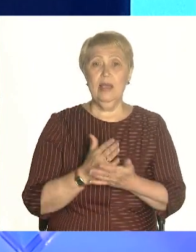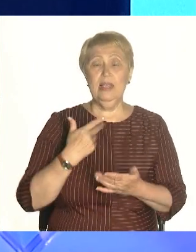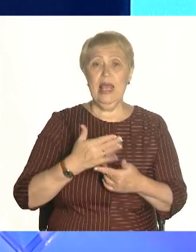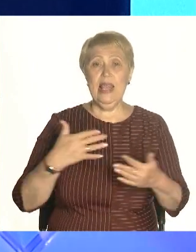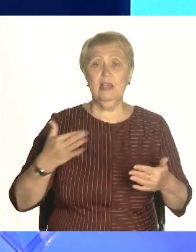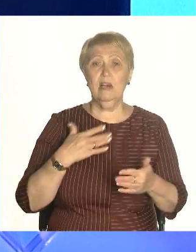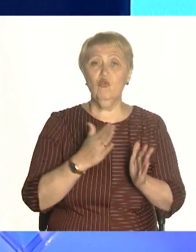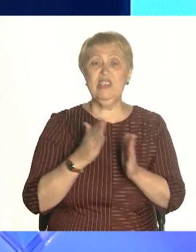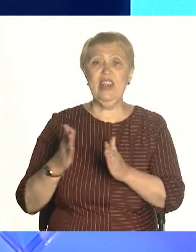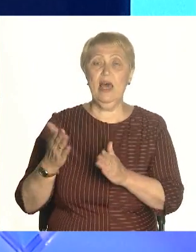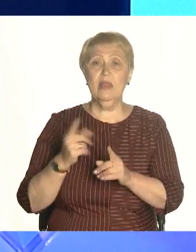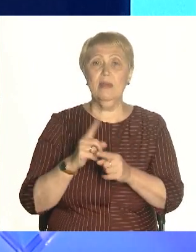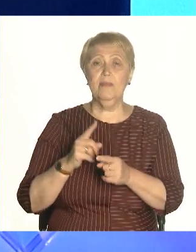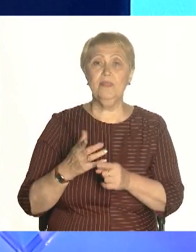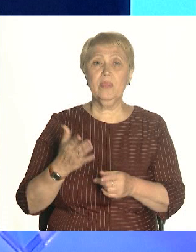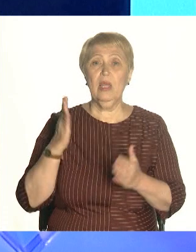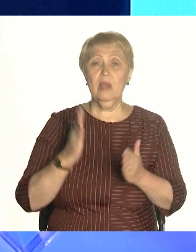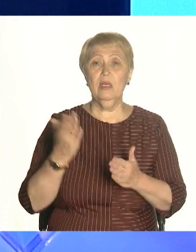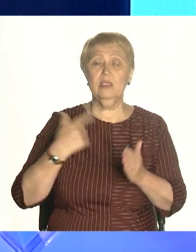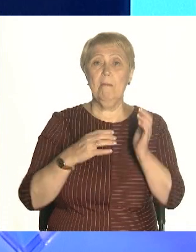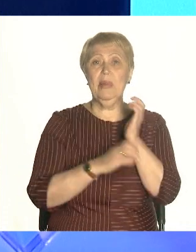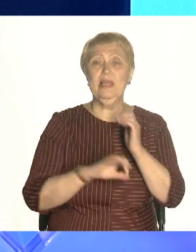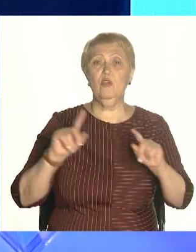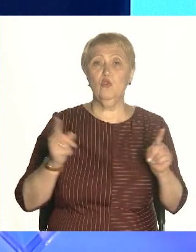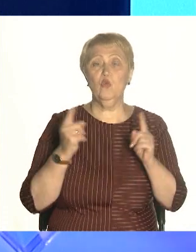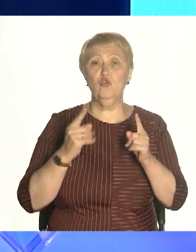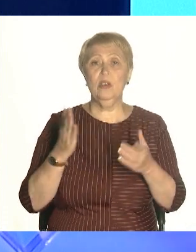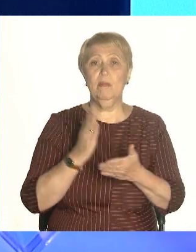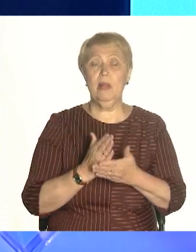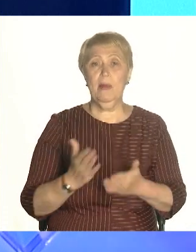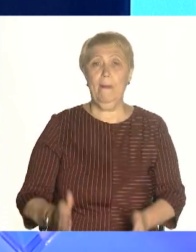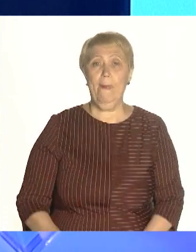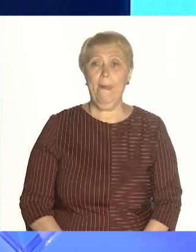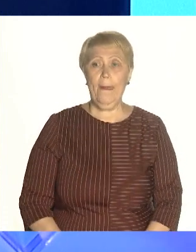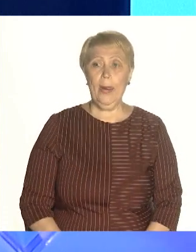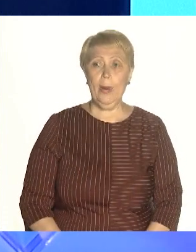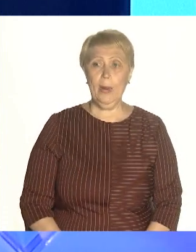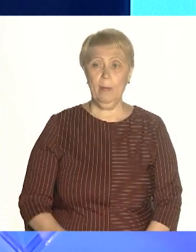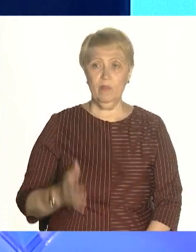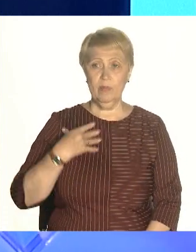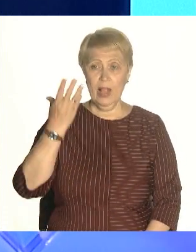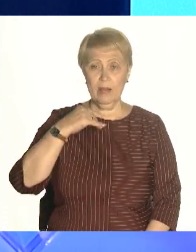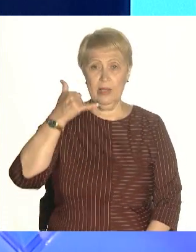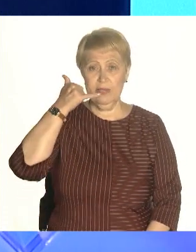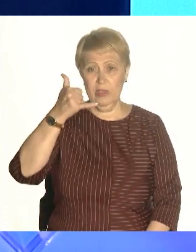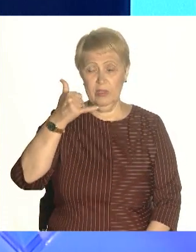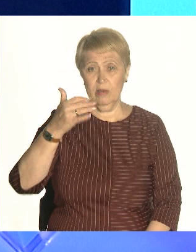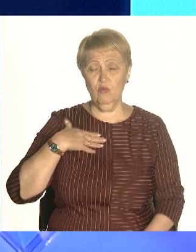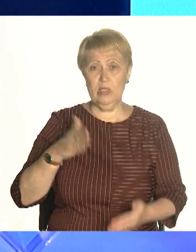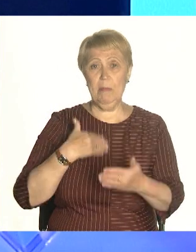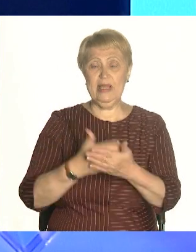варианты. Например, вот один из последних случаев, когда звонит мошенник, представляется сотрудником